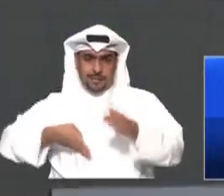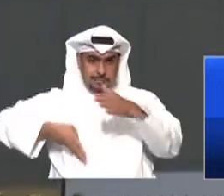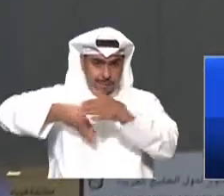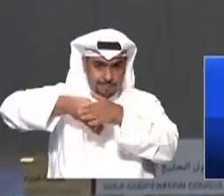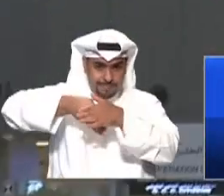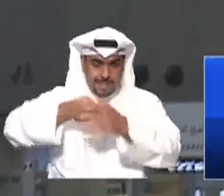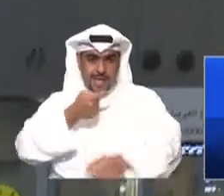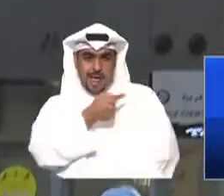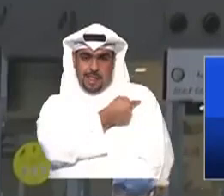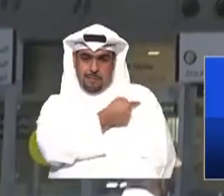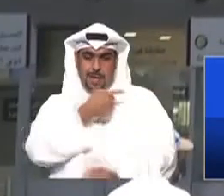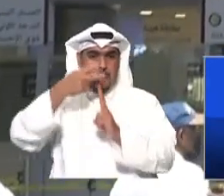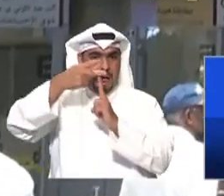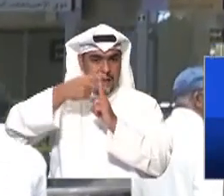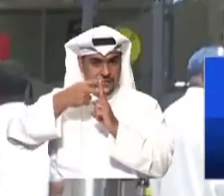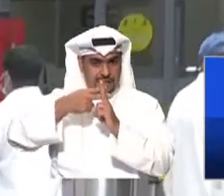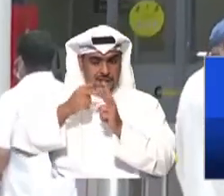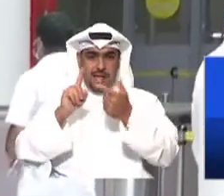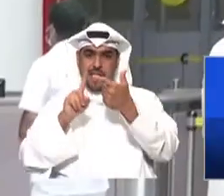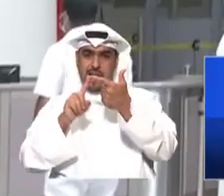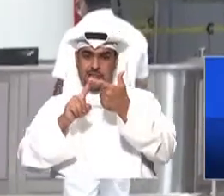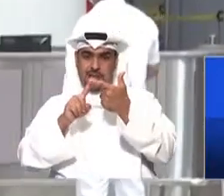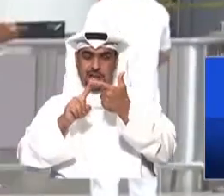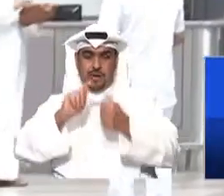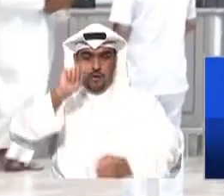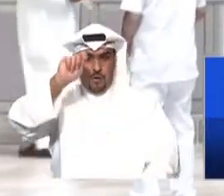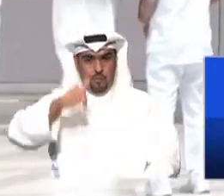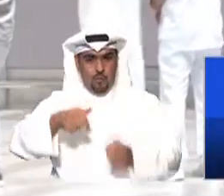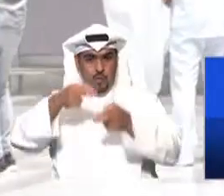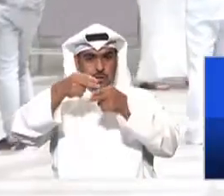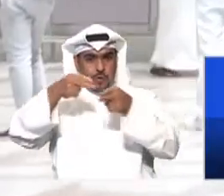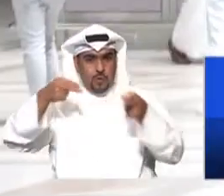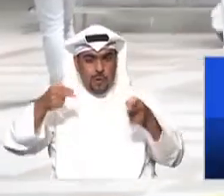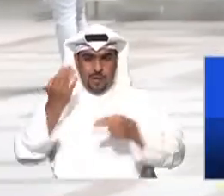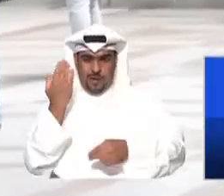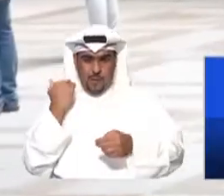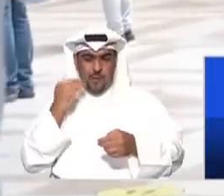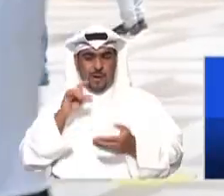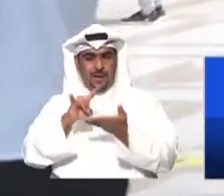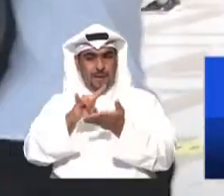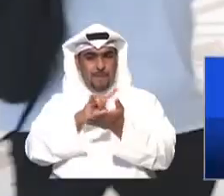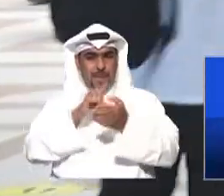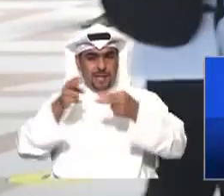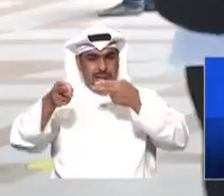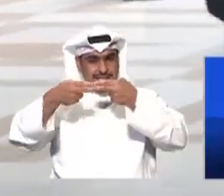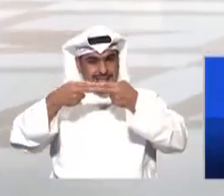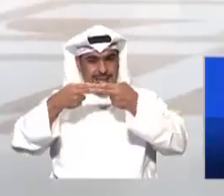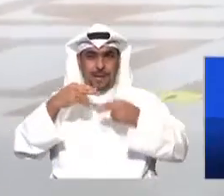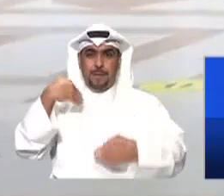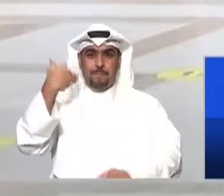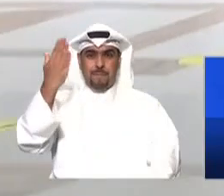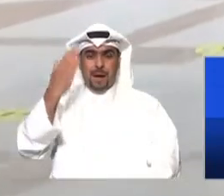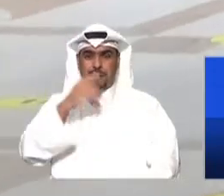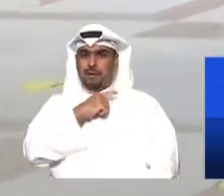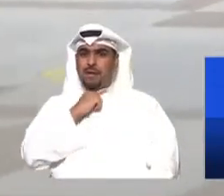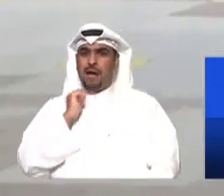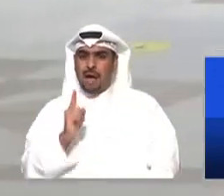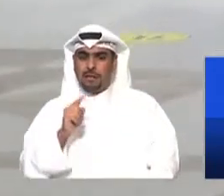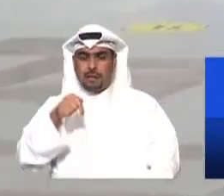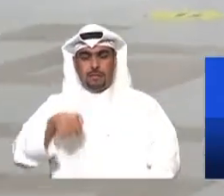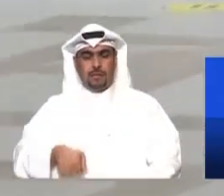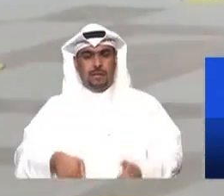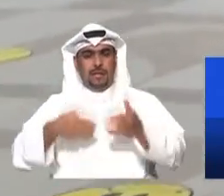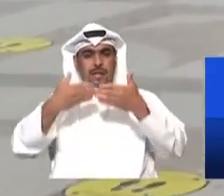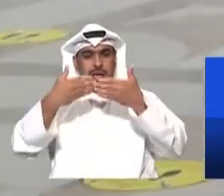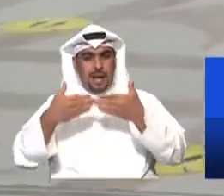التشغيلية للمسافرين، وأيضا قرار تسيير رحلات مباشرة مع بعض الدول. ولكن بالنسبة للقرار الأخير يكون